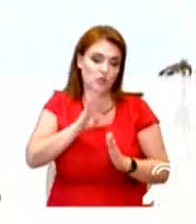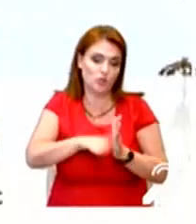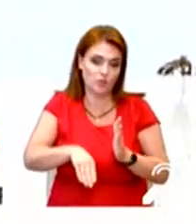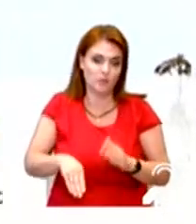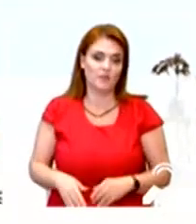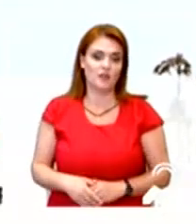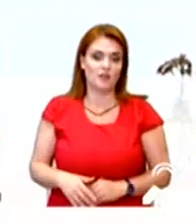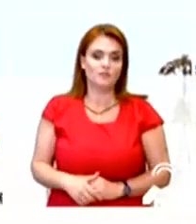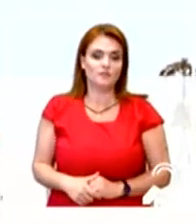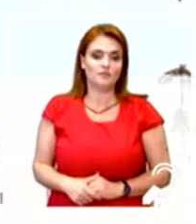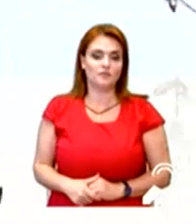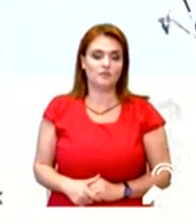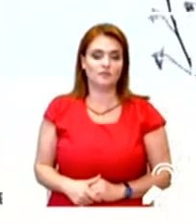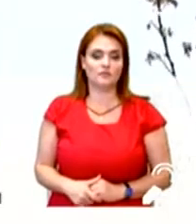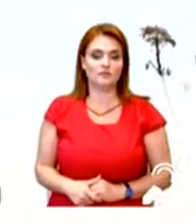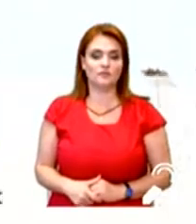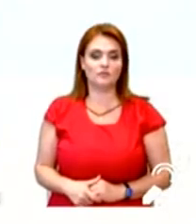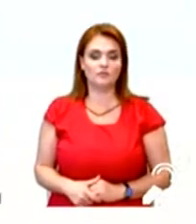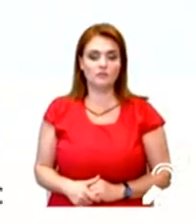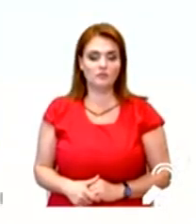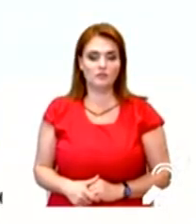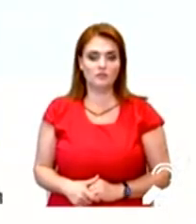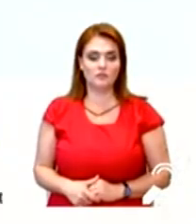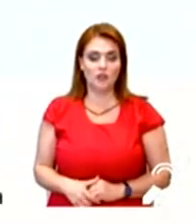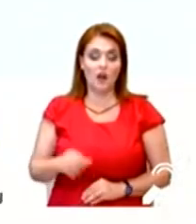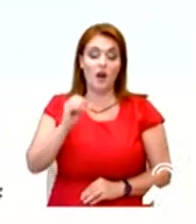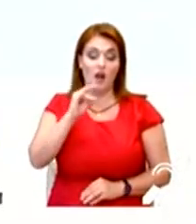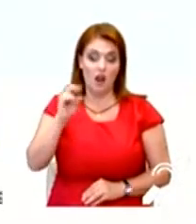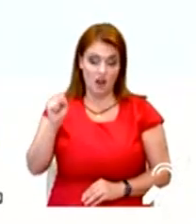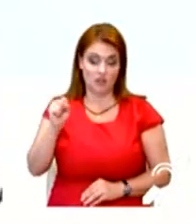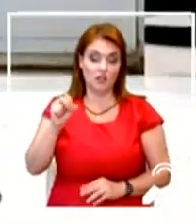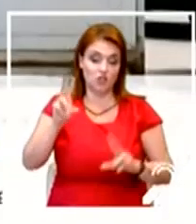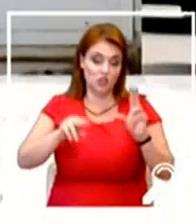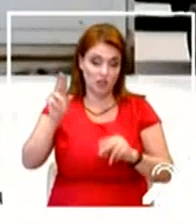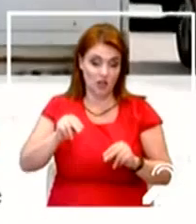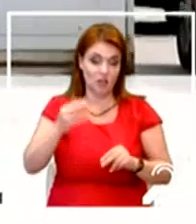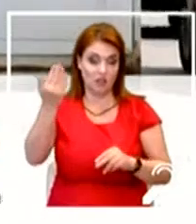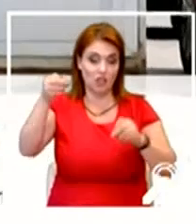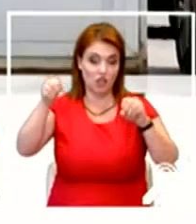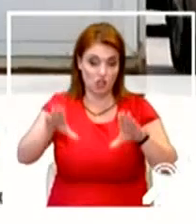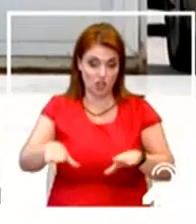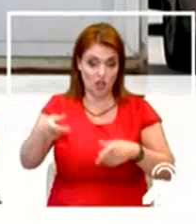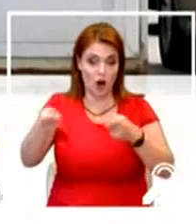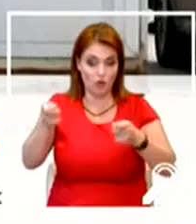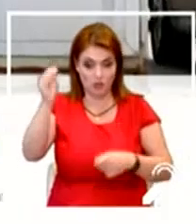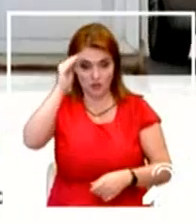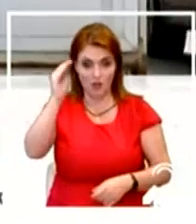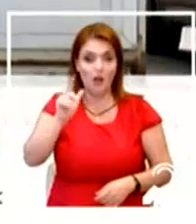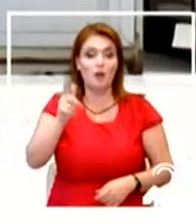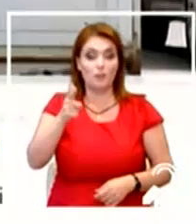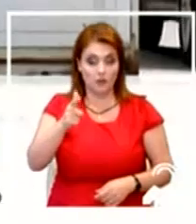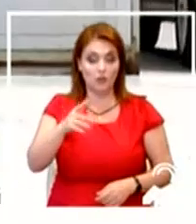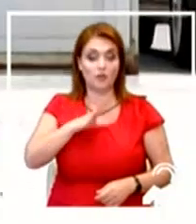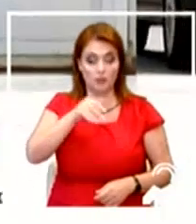lor, fiindcă nu mă simt în siguranță acolo. Elena presupune că decizia așa ziselor autorități vine după ce în iunie a mers în